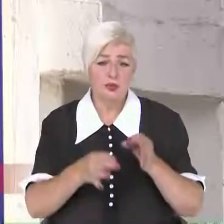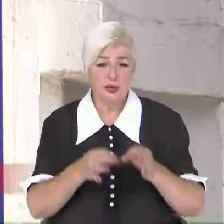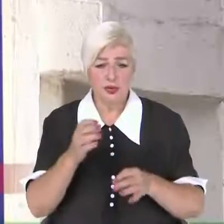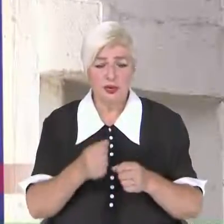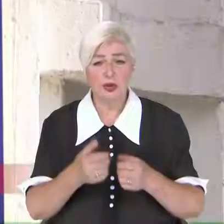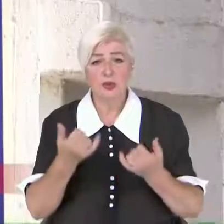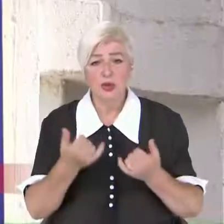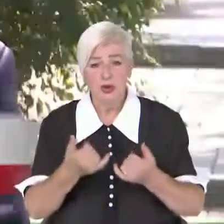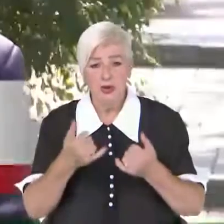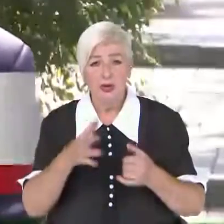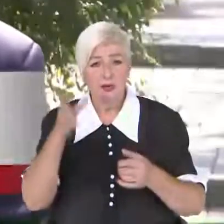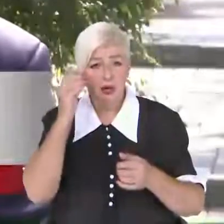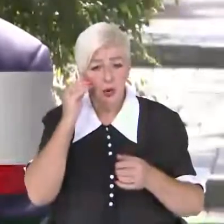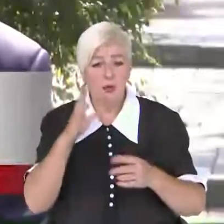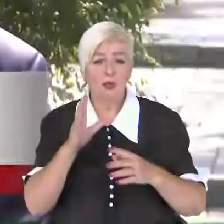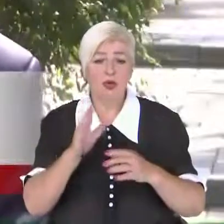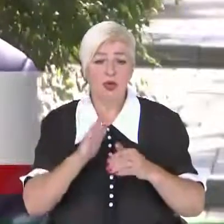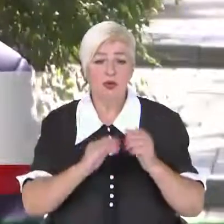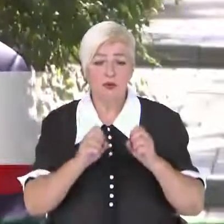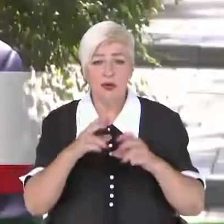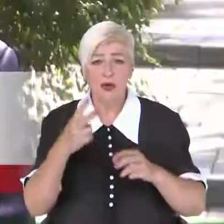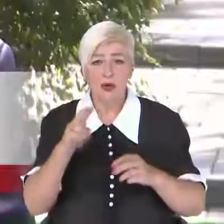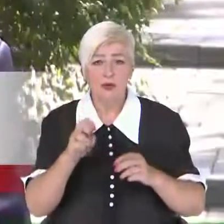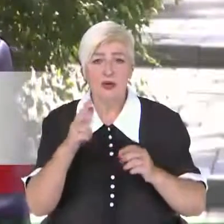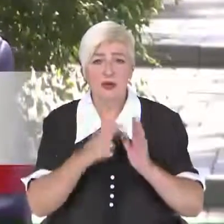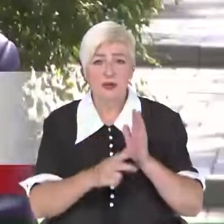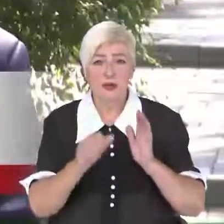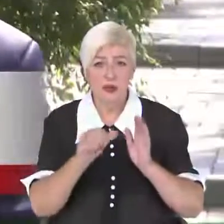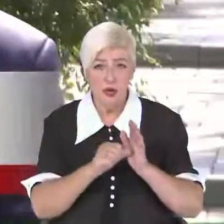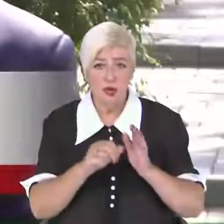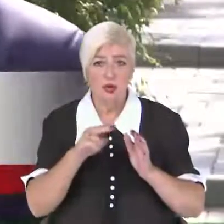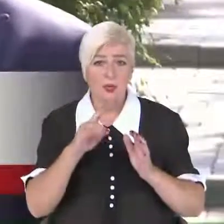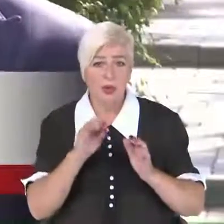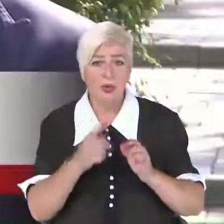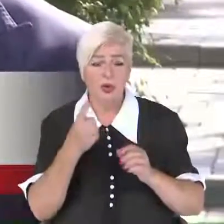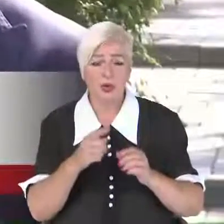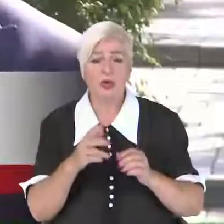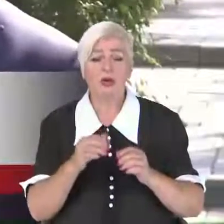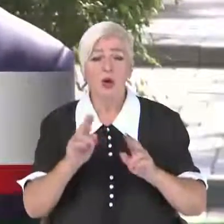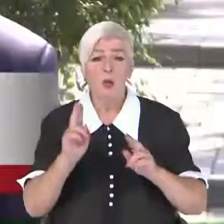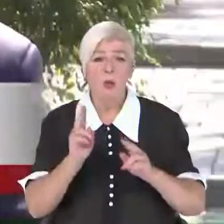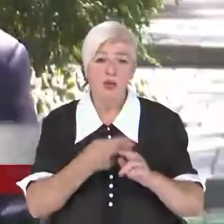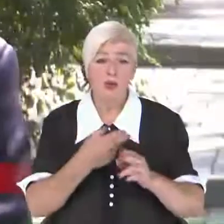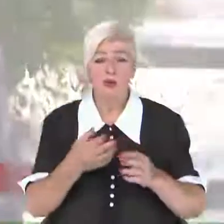враховуючи кваліфікацію, це стаття 286 прим. 1 частина 2, позбавлення волі до